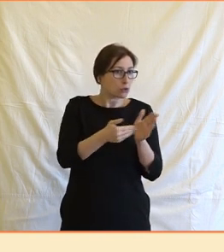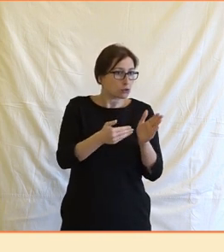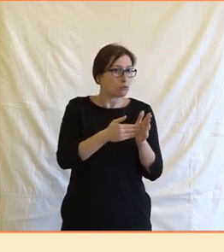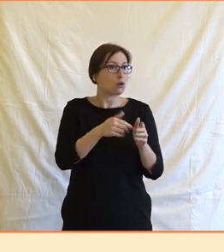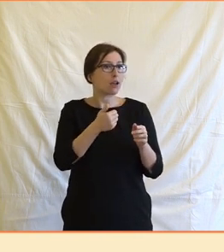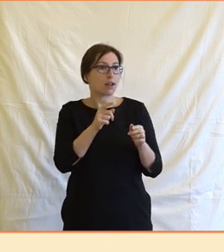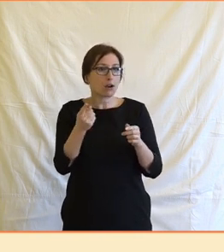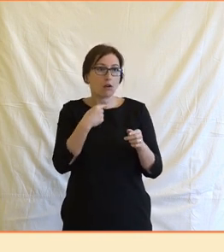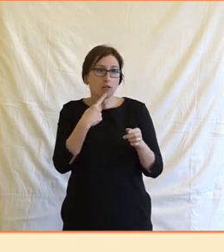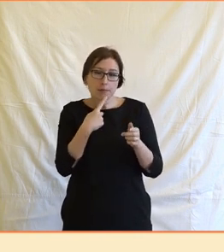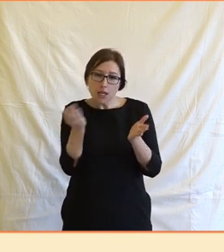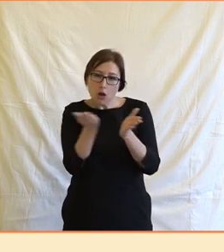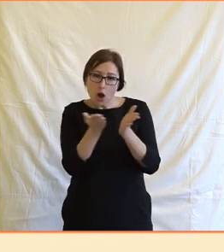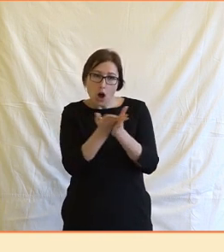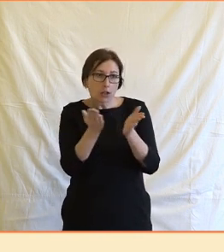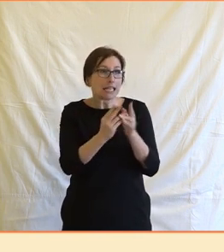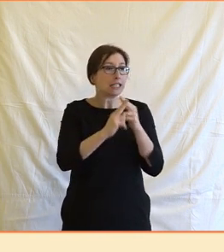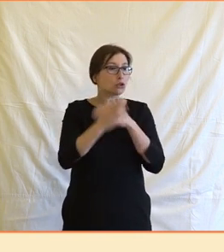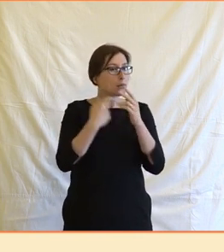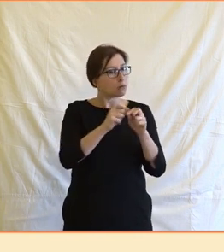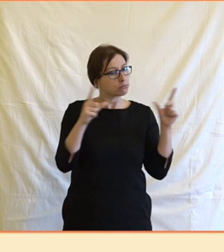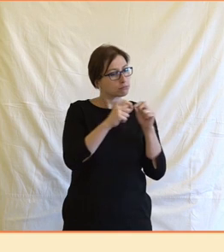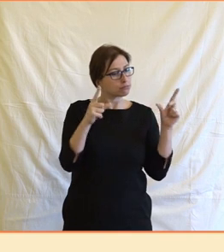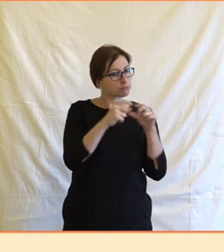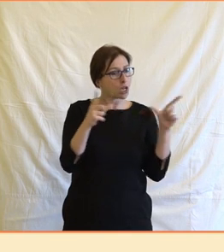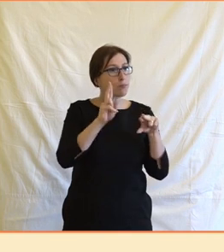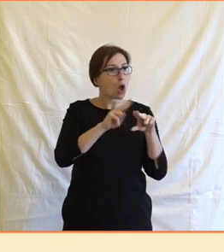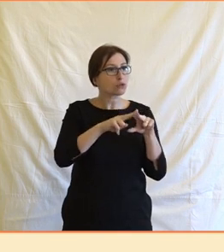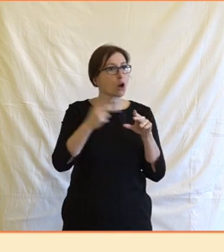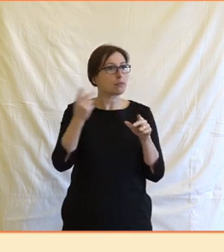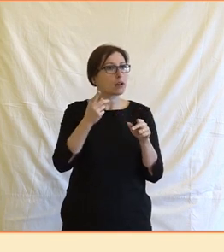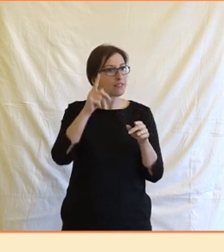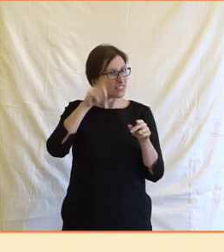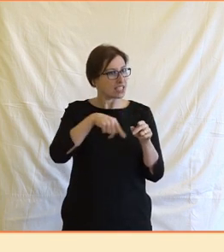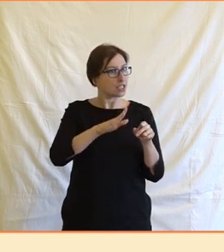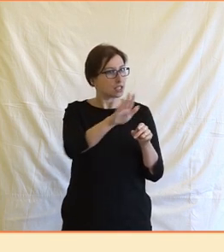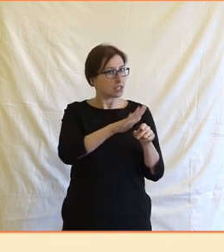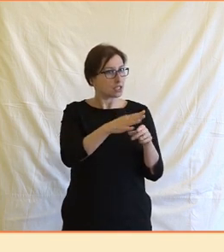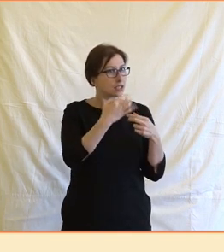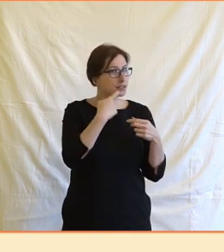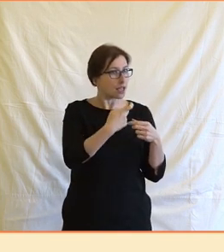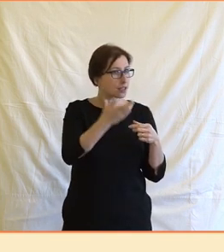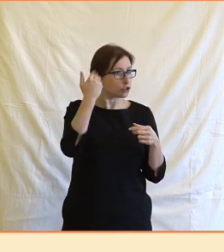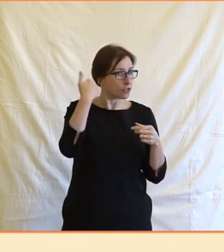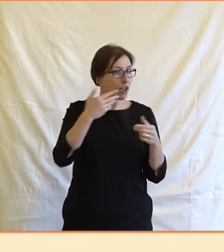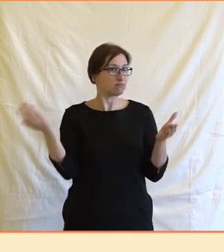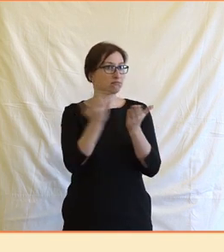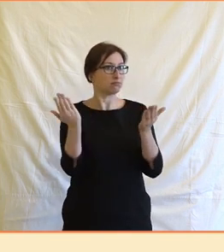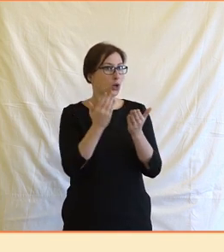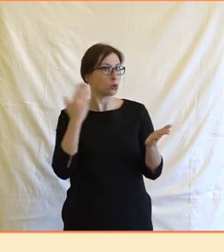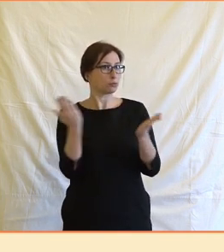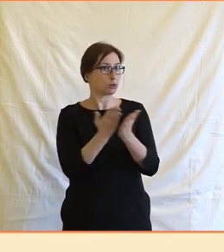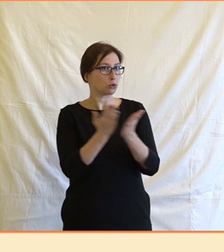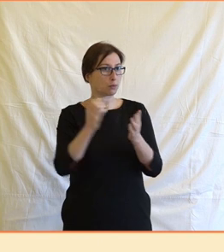jejich preferencí, na základě historie toho, co si prohlíželi v minulosti a podobně.